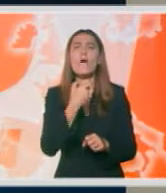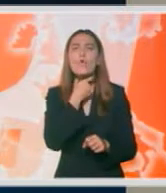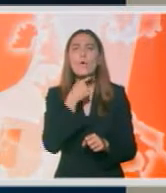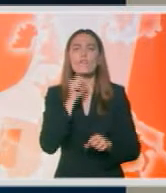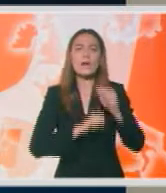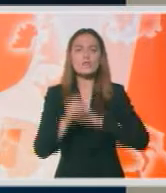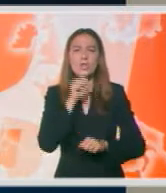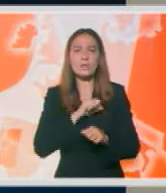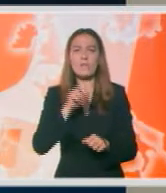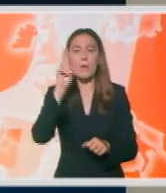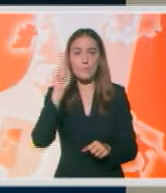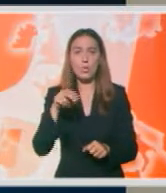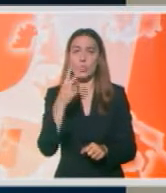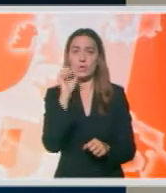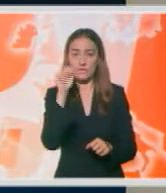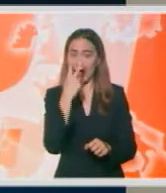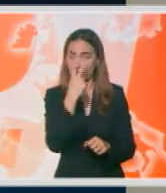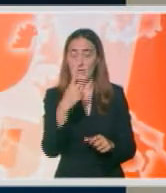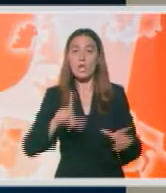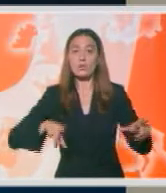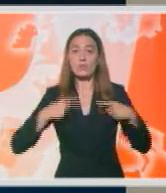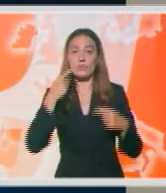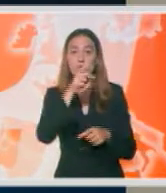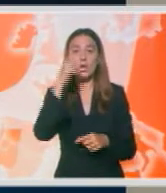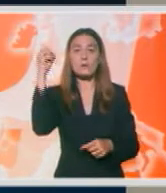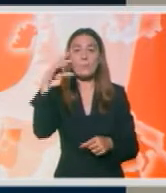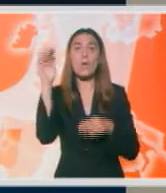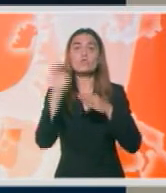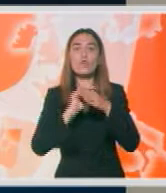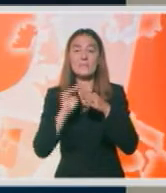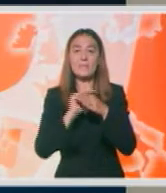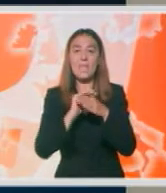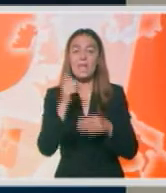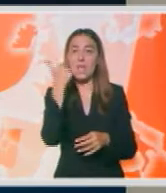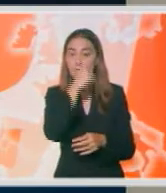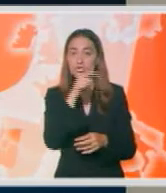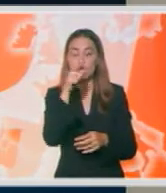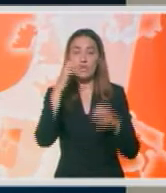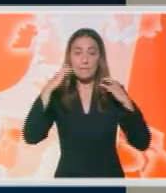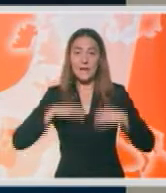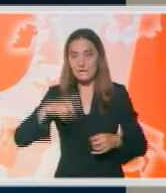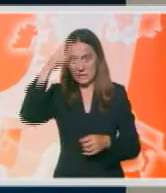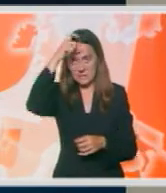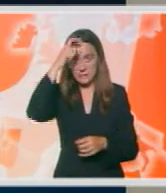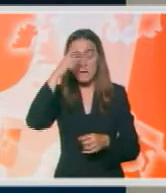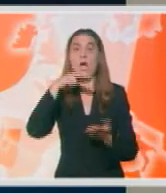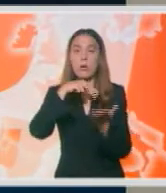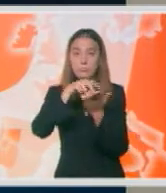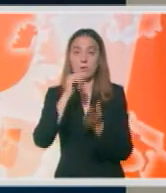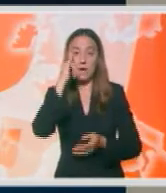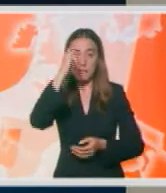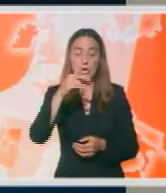mogu da vide, da dožive to simboličko izvinjenje time što će predsednik Srbije da ode da